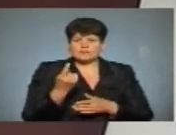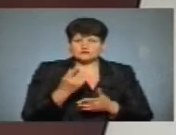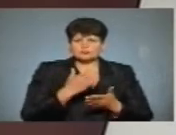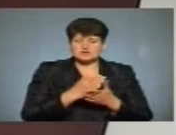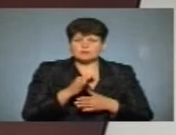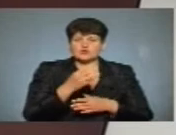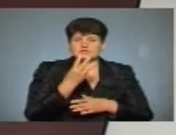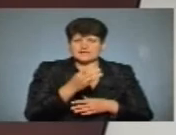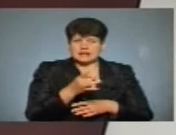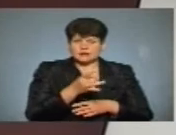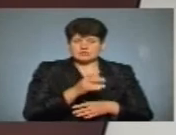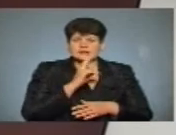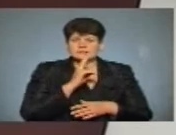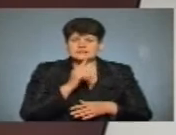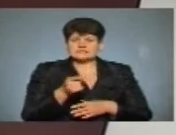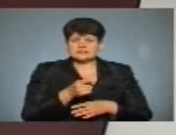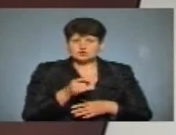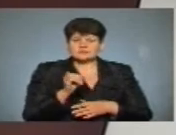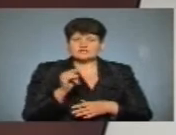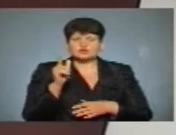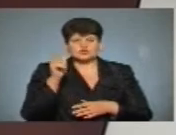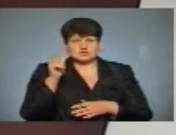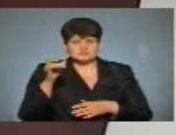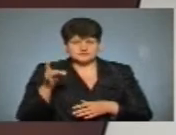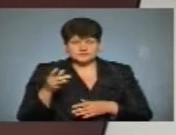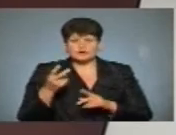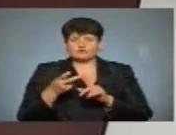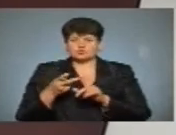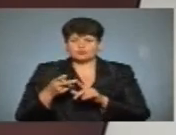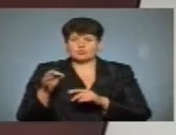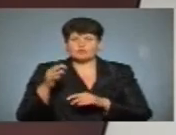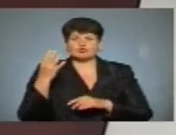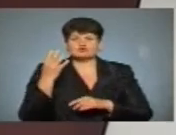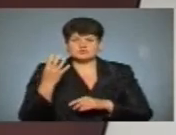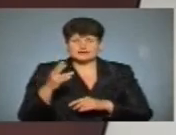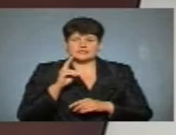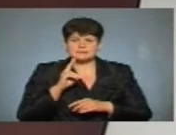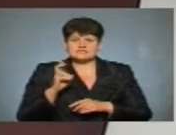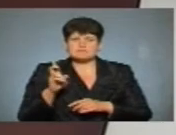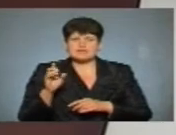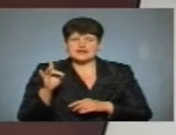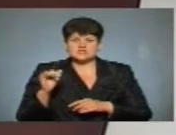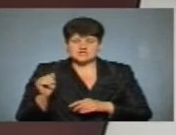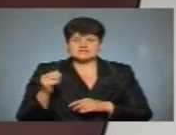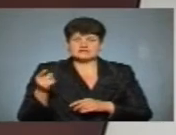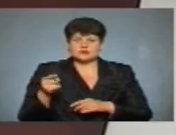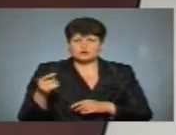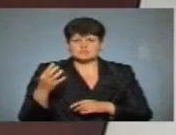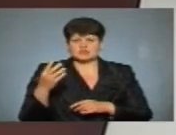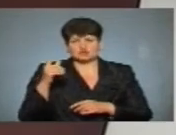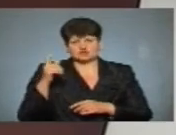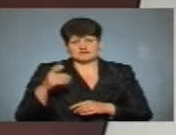про 3 райони – це Кременецький, Тернопільський та Чортківський. У другому – про 4 – Кременецький, Бережанський, Тернопільський та